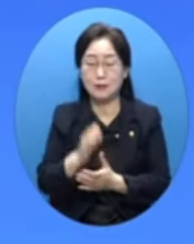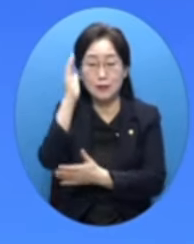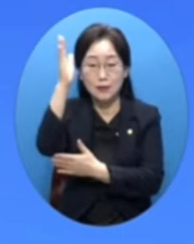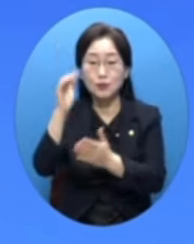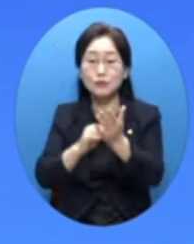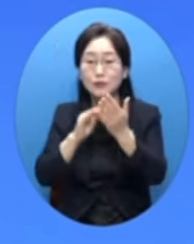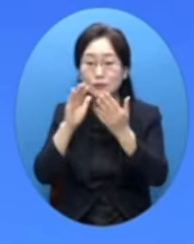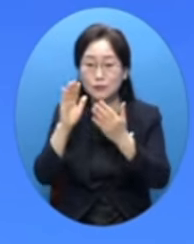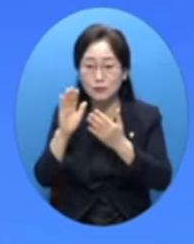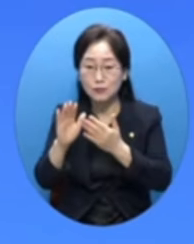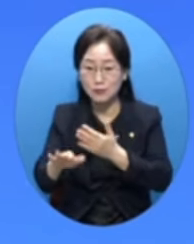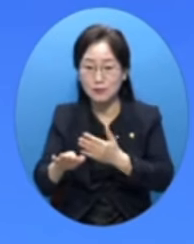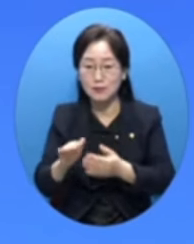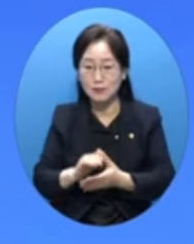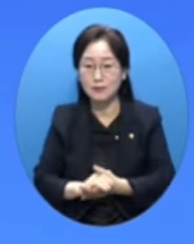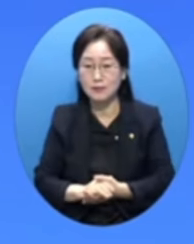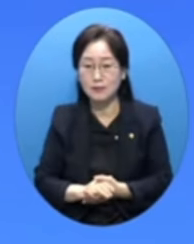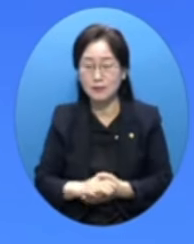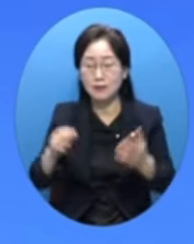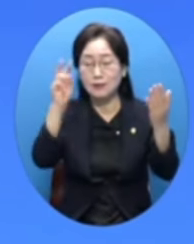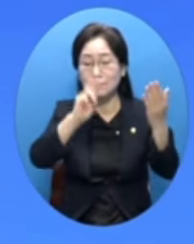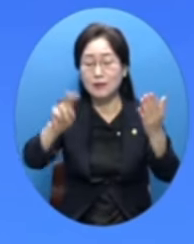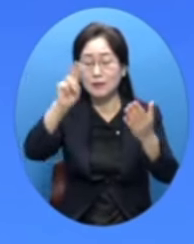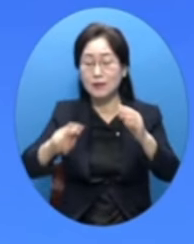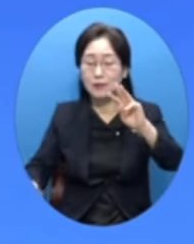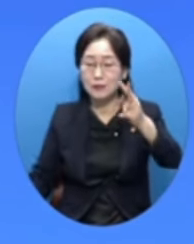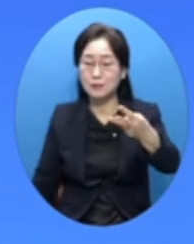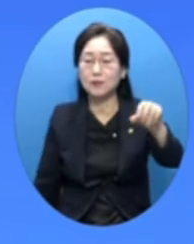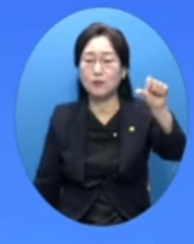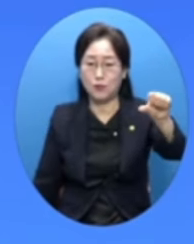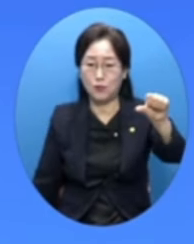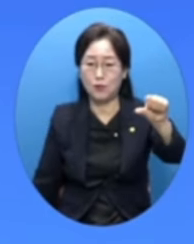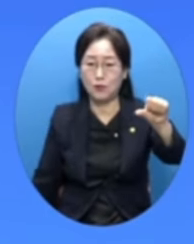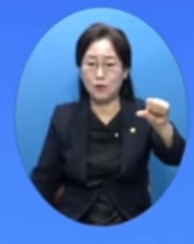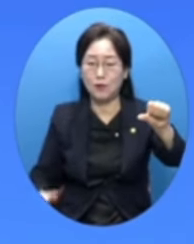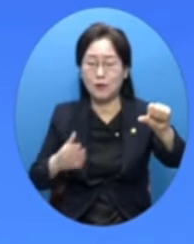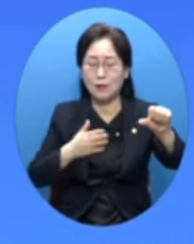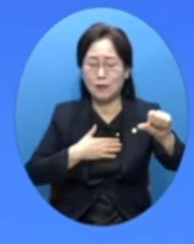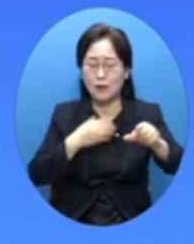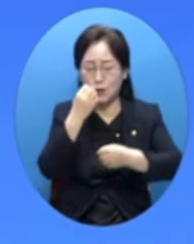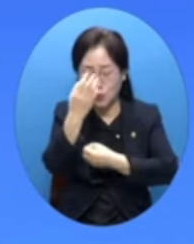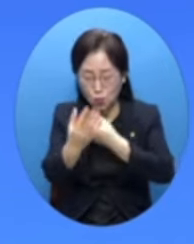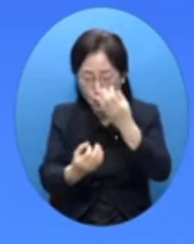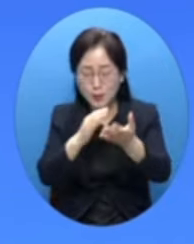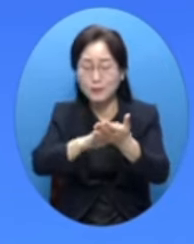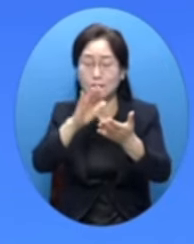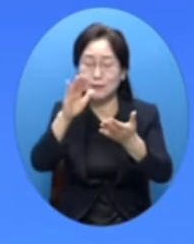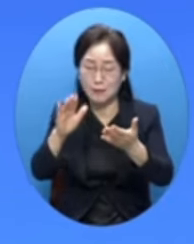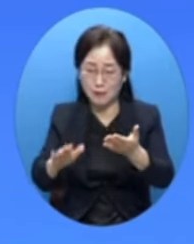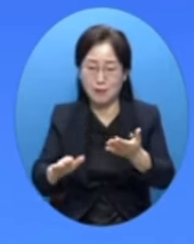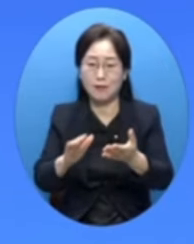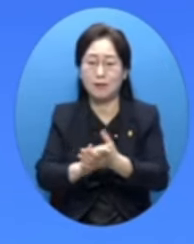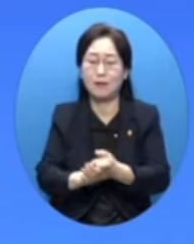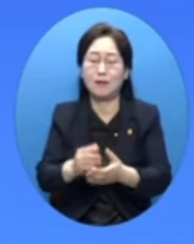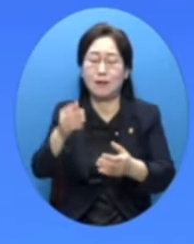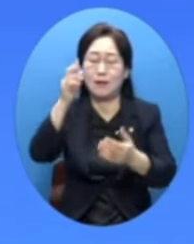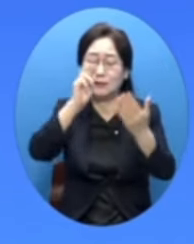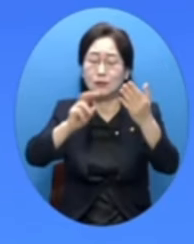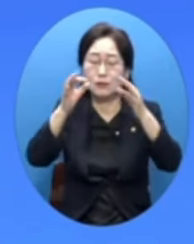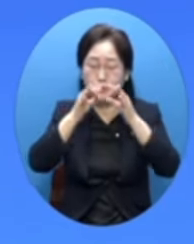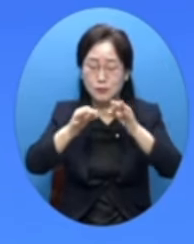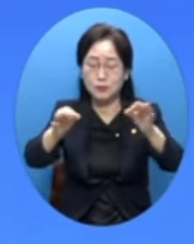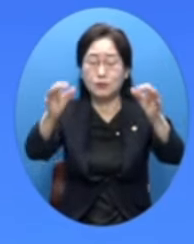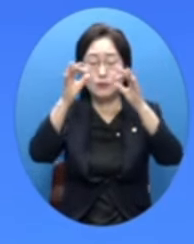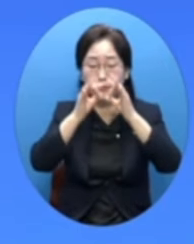나서 찬송가 305장을 부릅니다. 이 찬송은 나의 고백입니다 하면서 이 찬송을 부르고 또